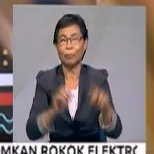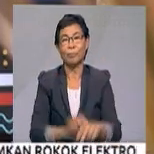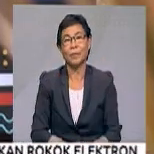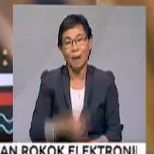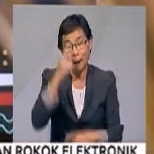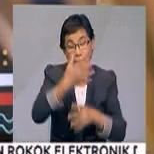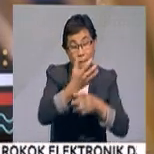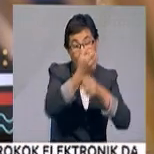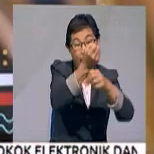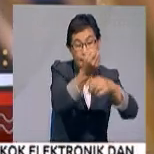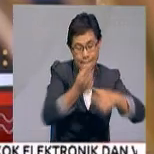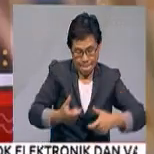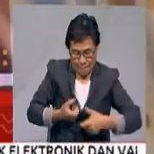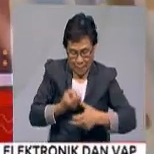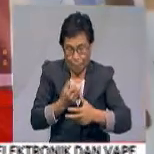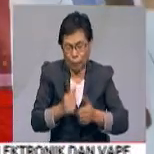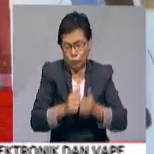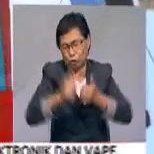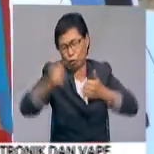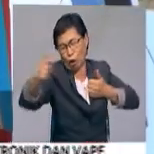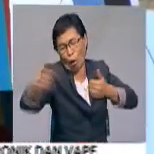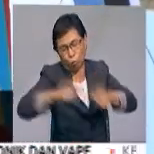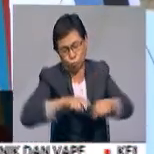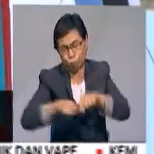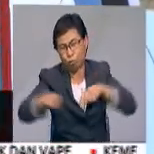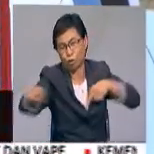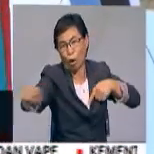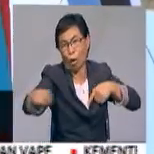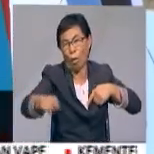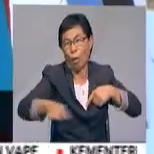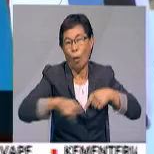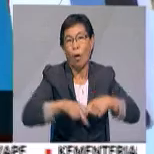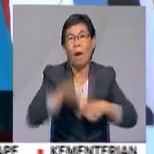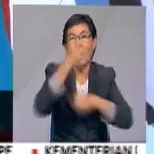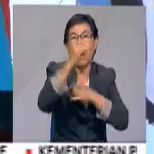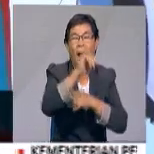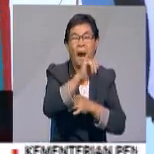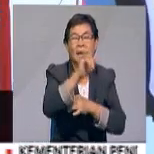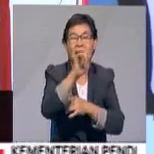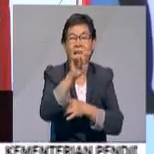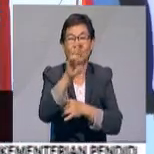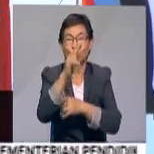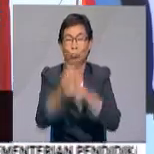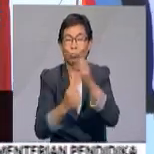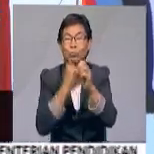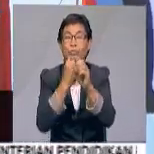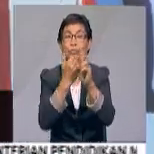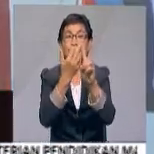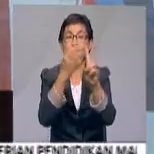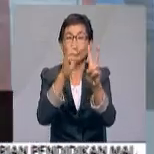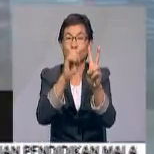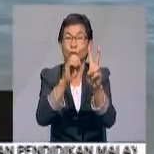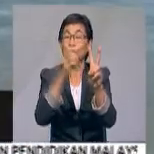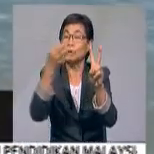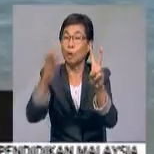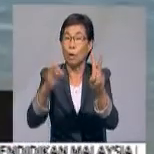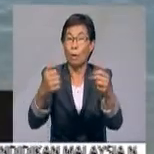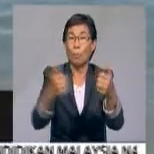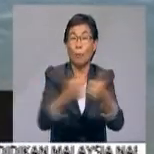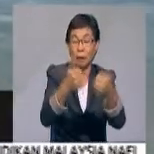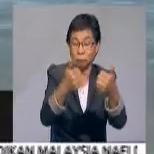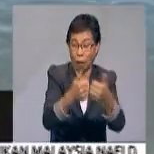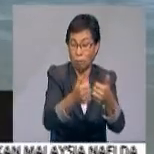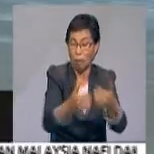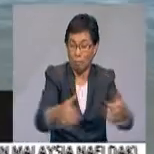Bagi pemenang pingat emas kejohanan jarak jauh dunia Kesatuan Triathlon Antarabangsa ITU 2019, Xavier Gomez, kejohanan kali ini